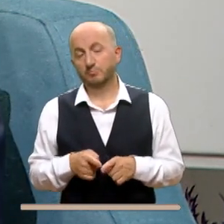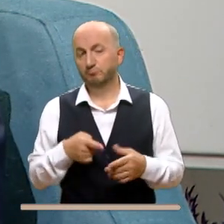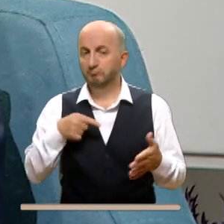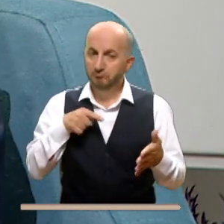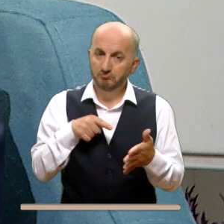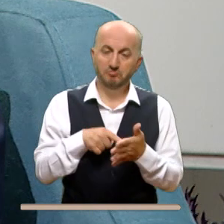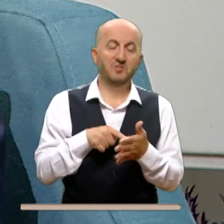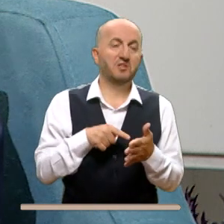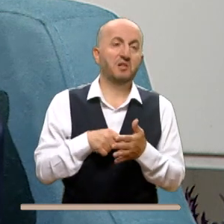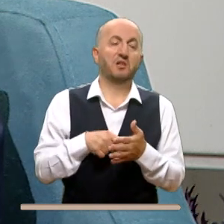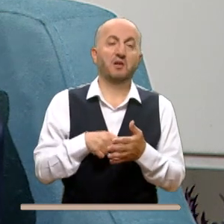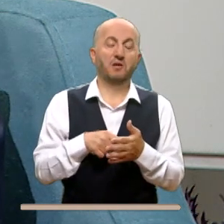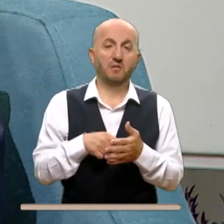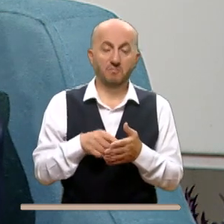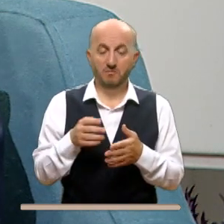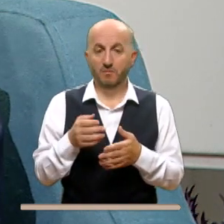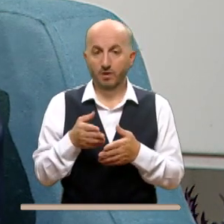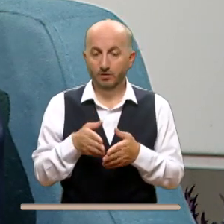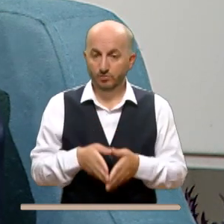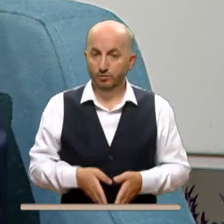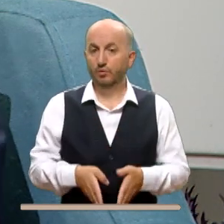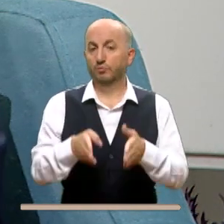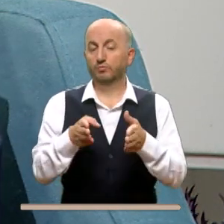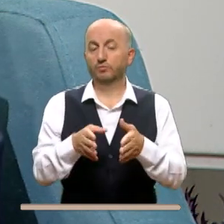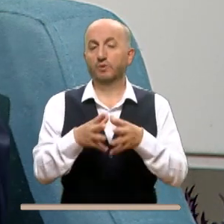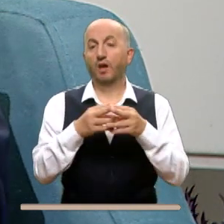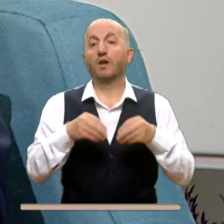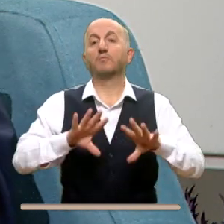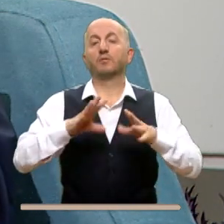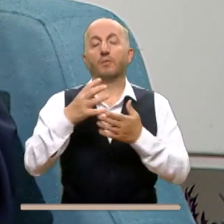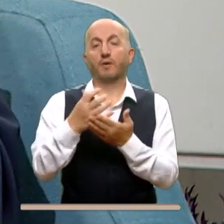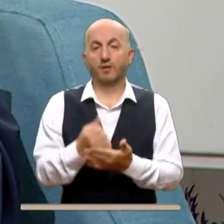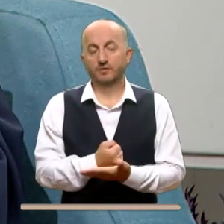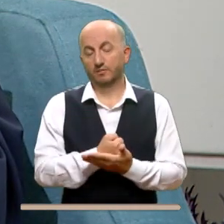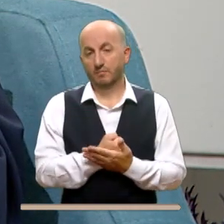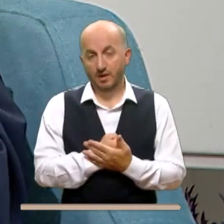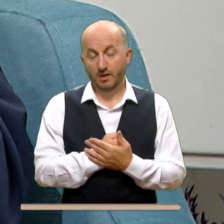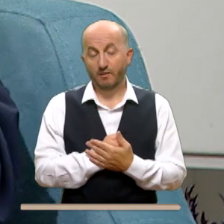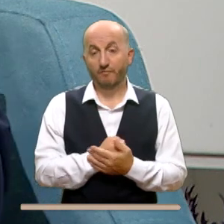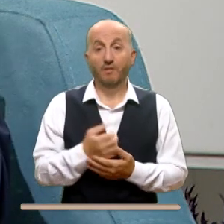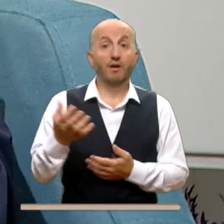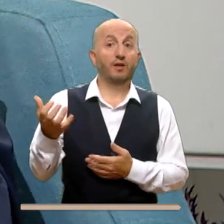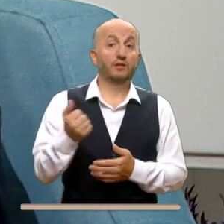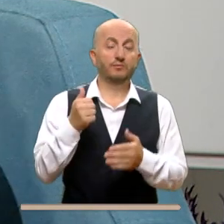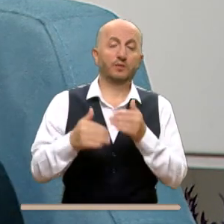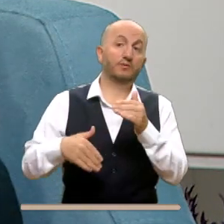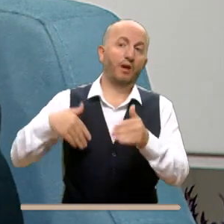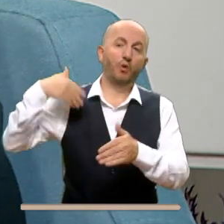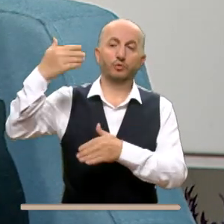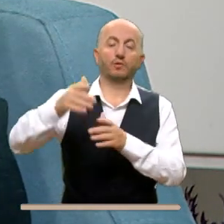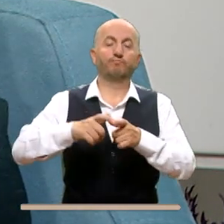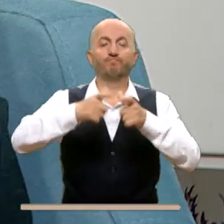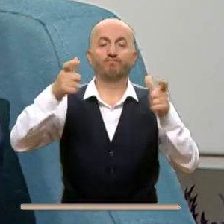ilgilenme usulü geliştiriyoruz. Kaybetmemek, kazanmak ve aldığımızdan daha öte geliştirmeye